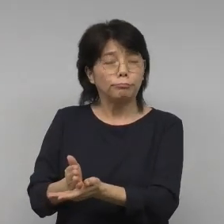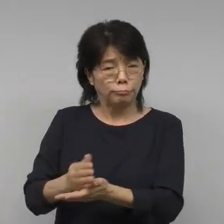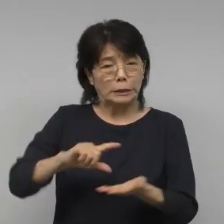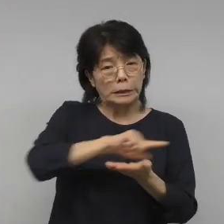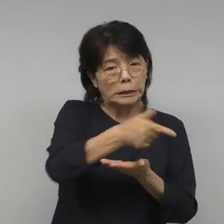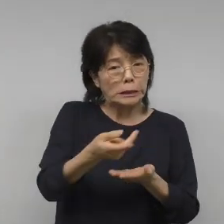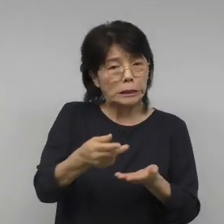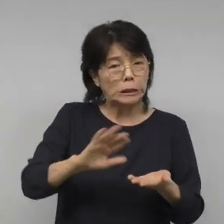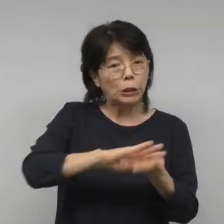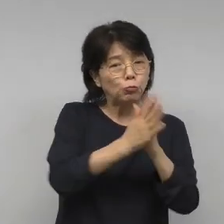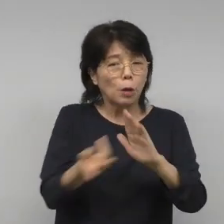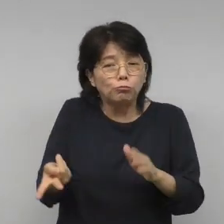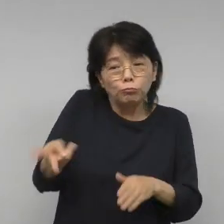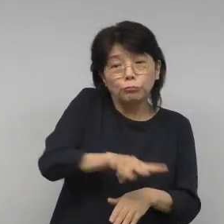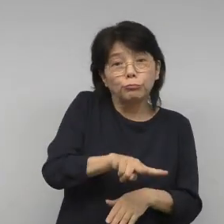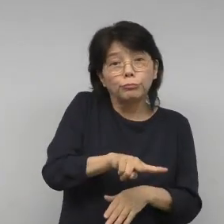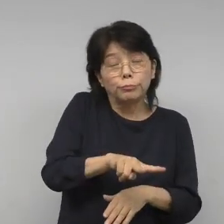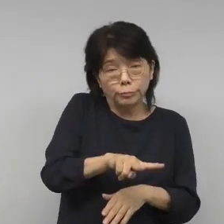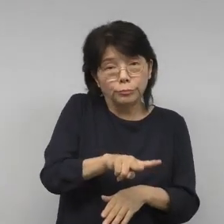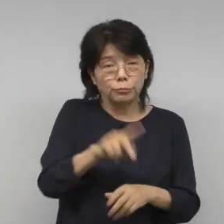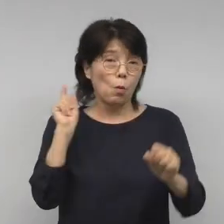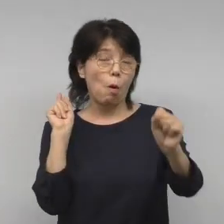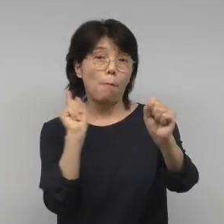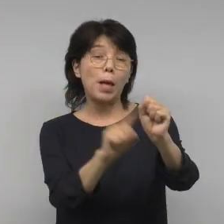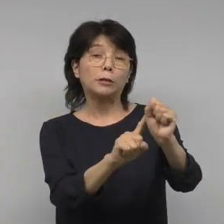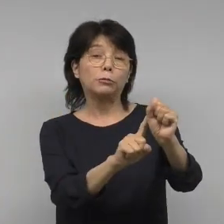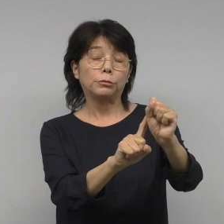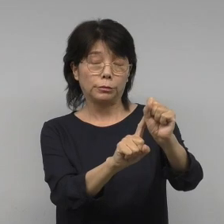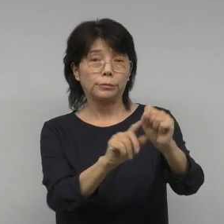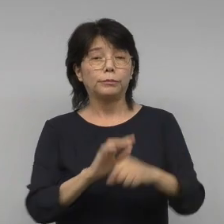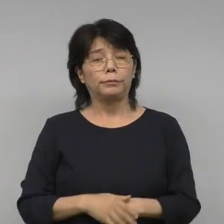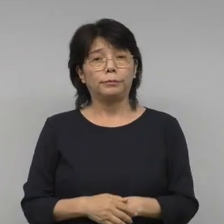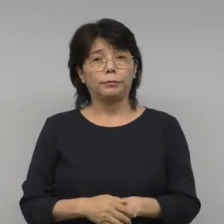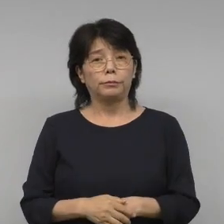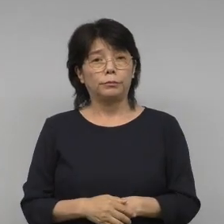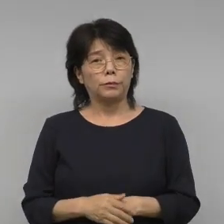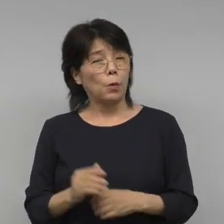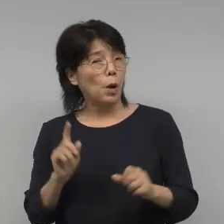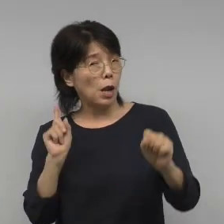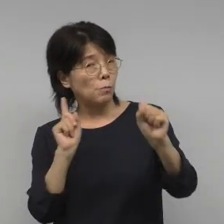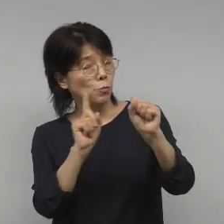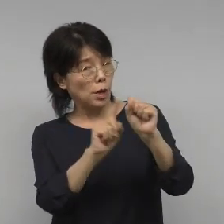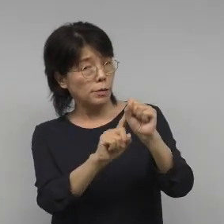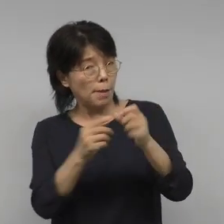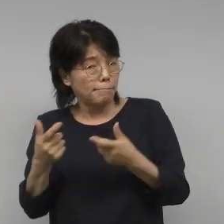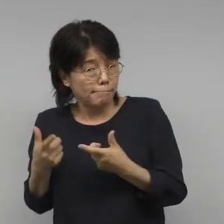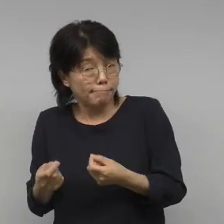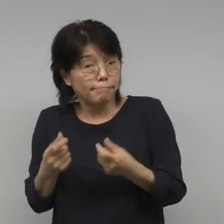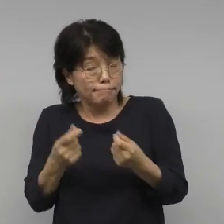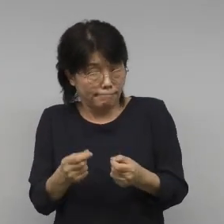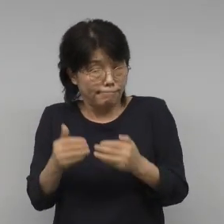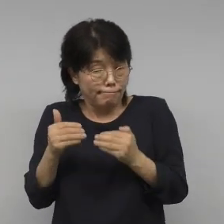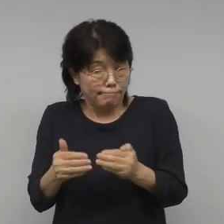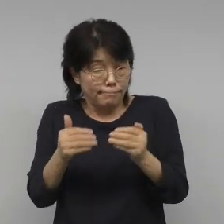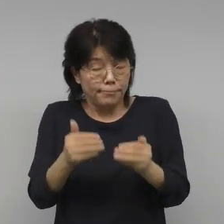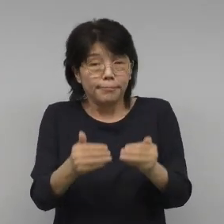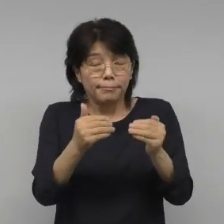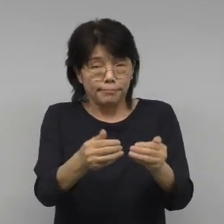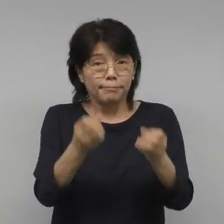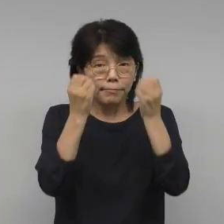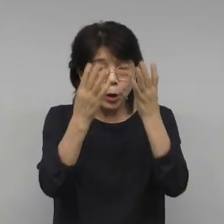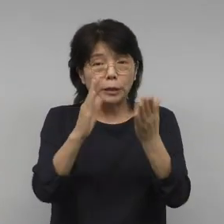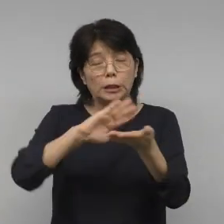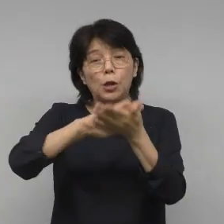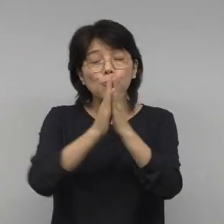するというふうなことを私ども目指しておりますので、それに向けて着実にですね、まあ、新たなクラブ